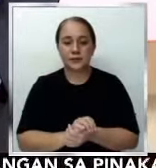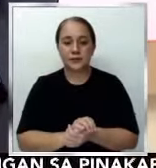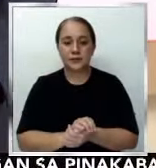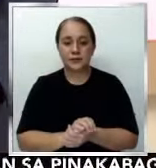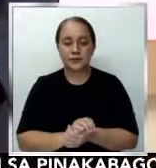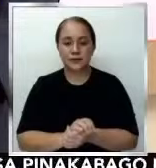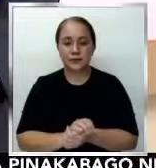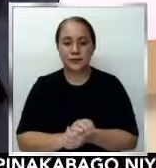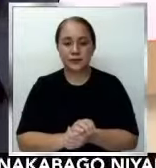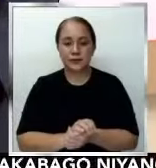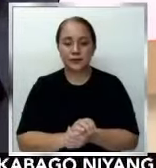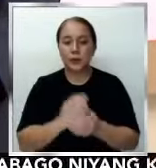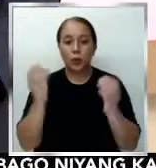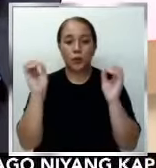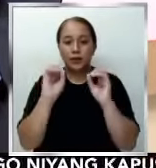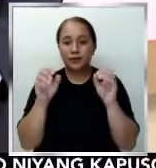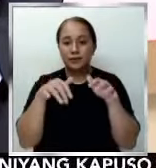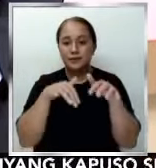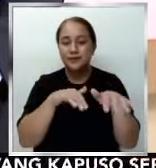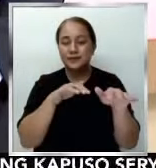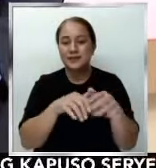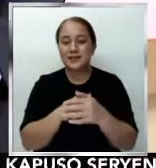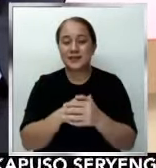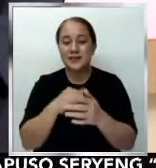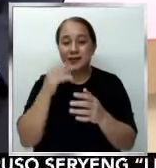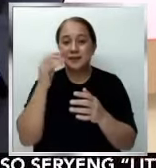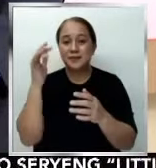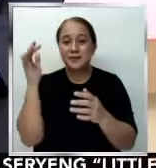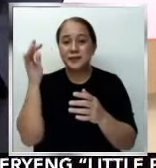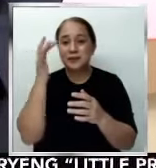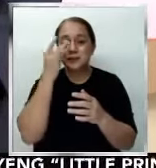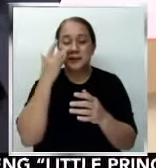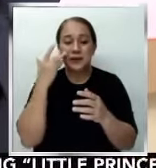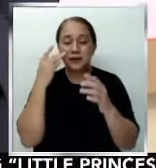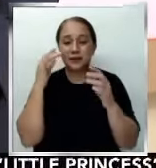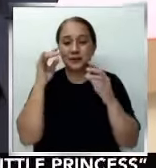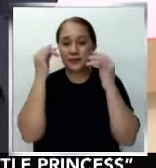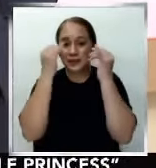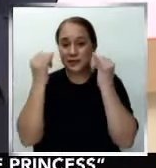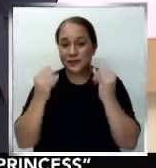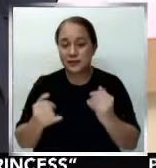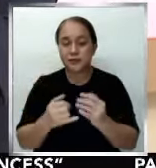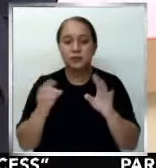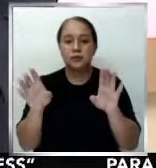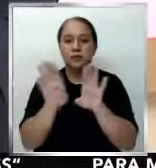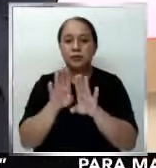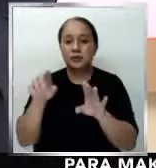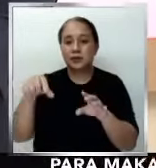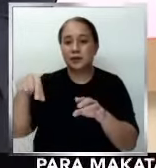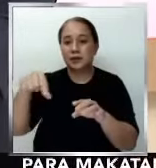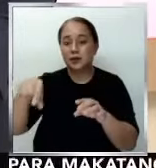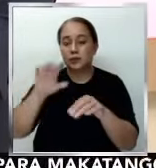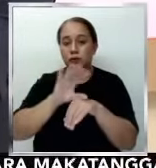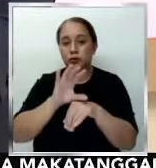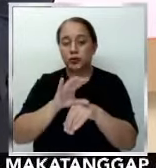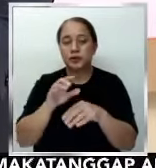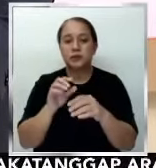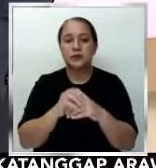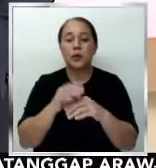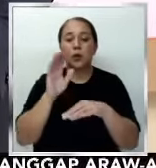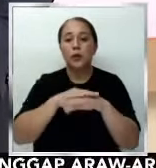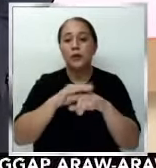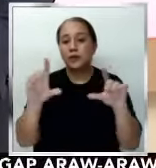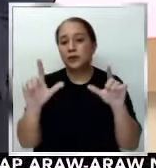Walang prosesyon sa pista ng itim na Nazareno sa Lunes. Sarado rin ang Quiapo Church kaya ang mga magsisimba online lamang pwedeng